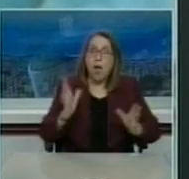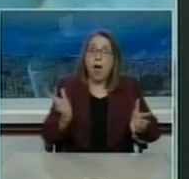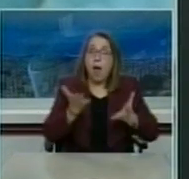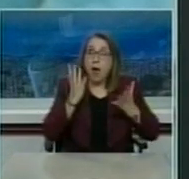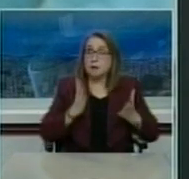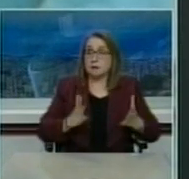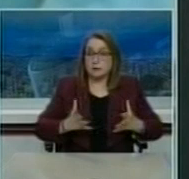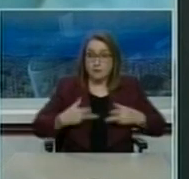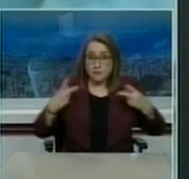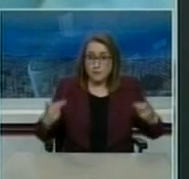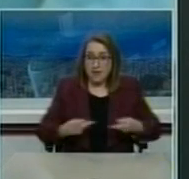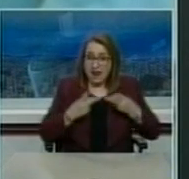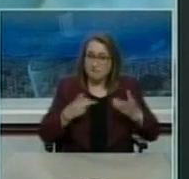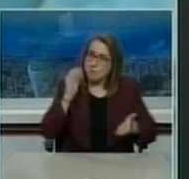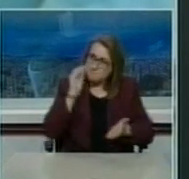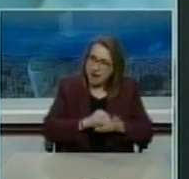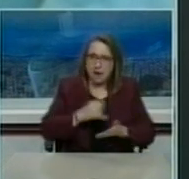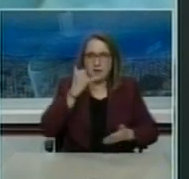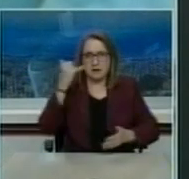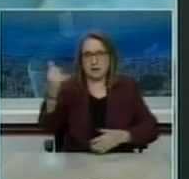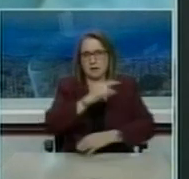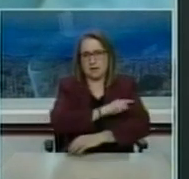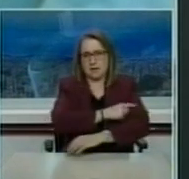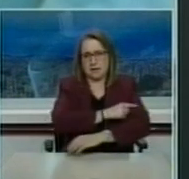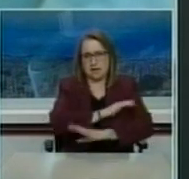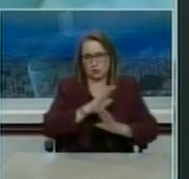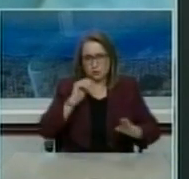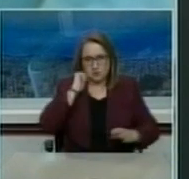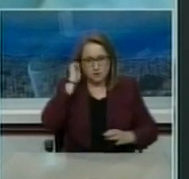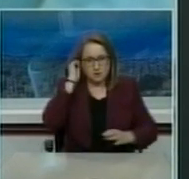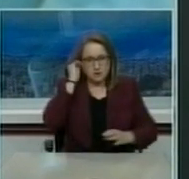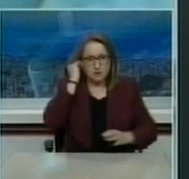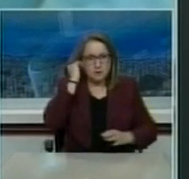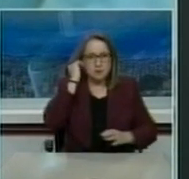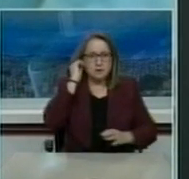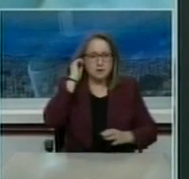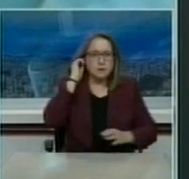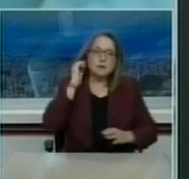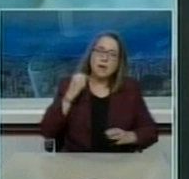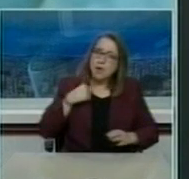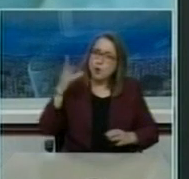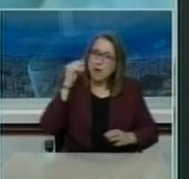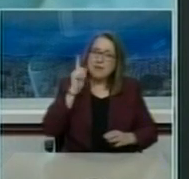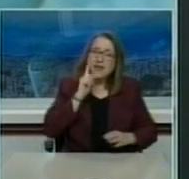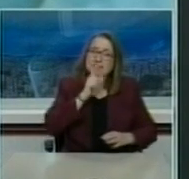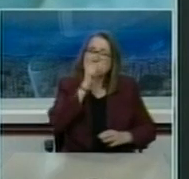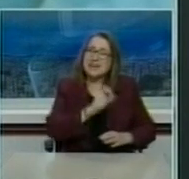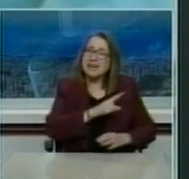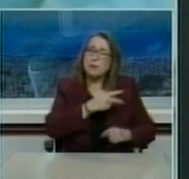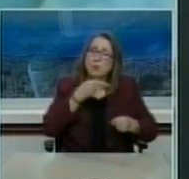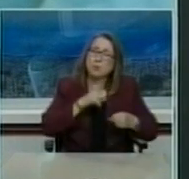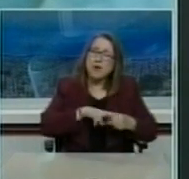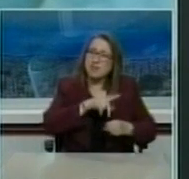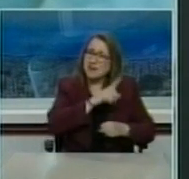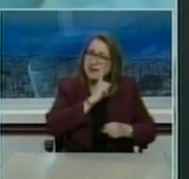ίωσης. Η συγκεκριμένη περίπτωση έχω πληροφορηθεί ότι υπήρχε και υποκείμενο νόσημα. Ιδιαίτερα στις περιπτώσεις υποκειμένων